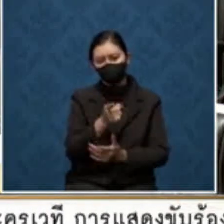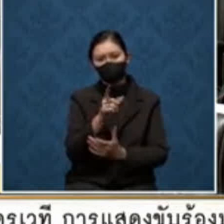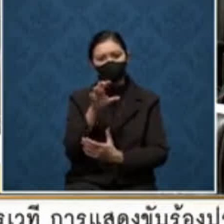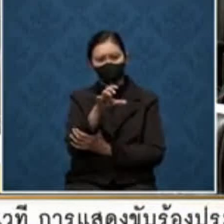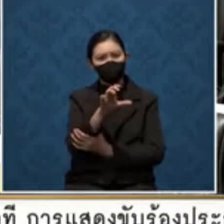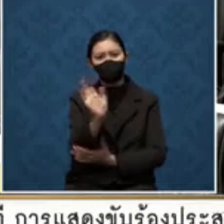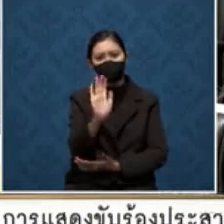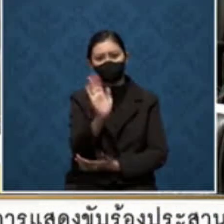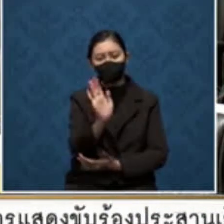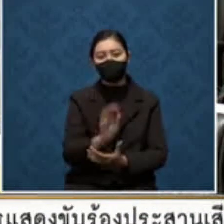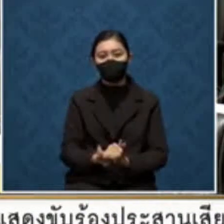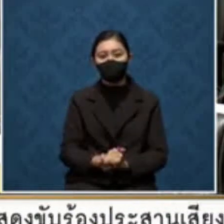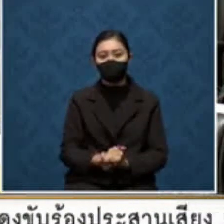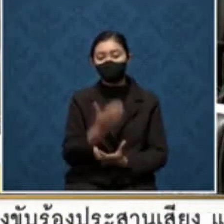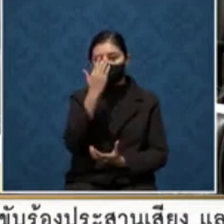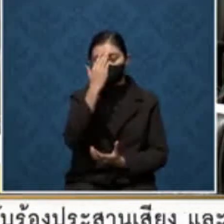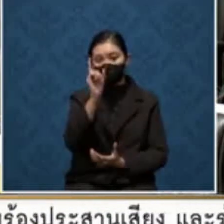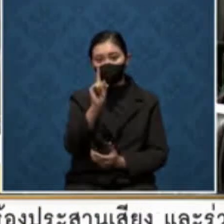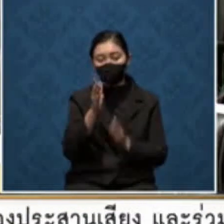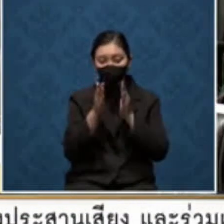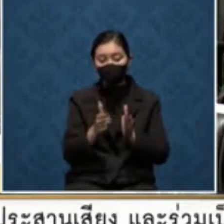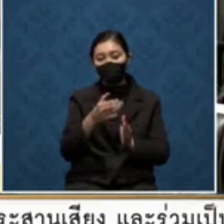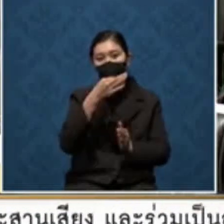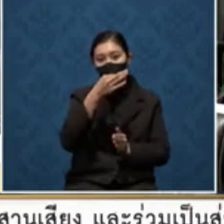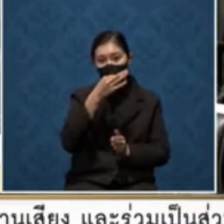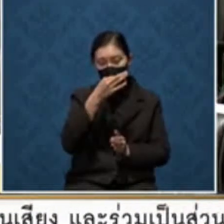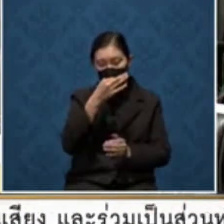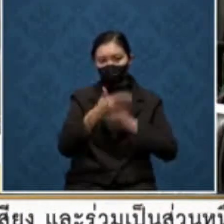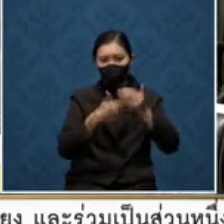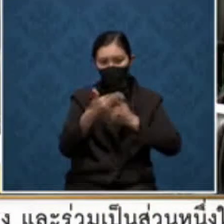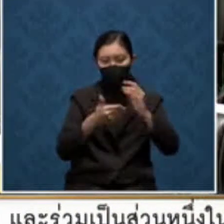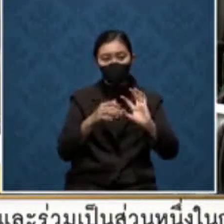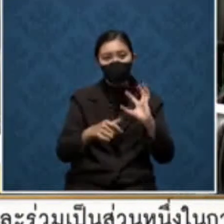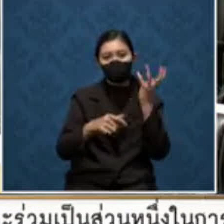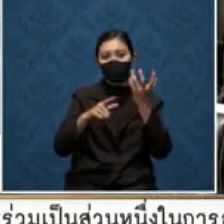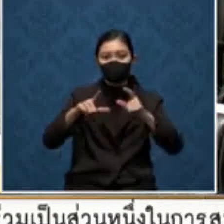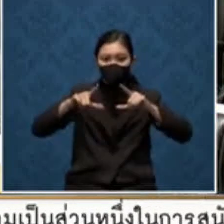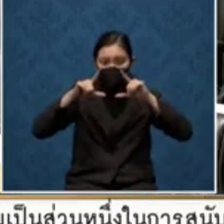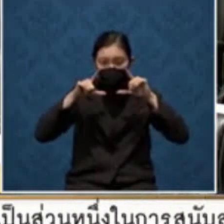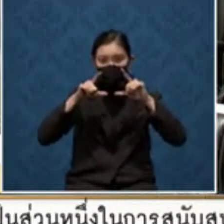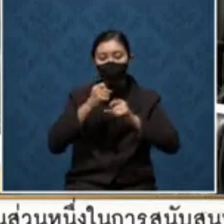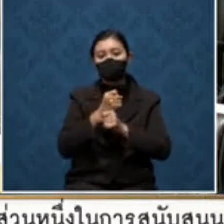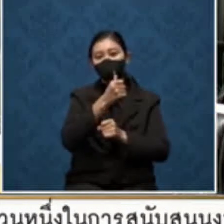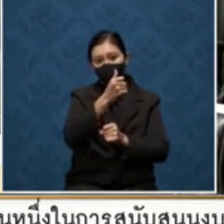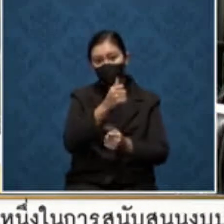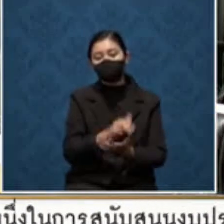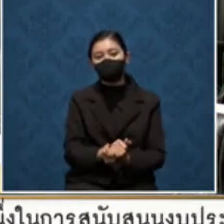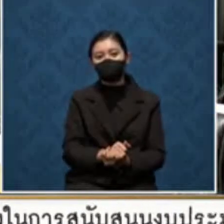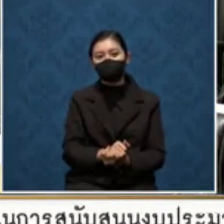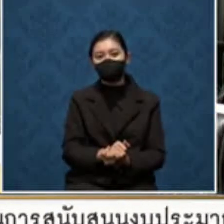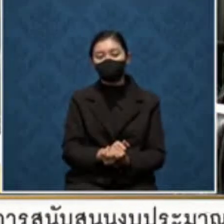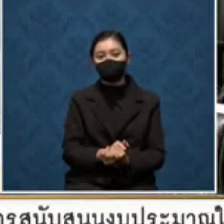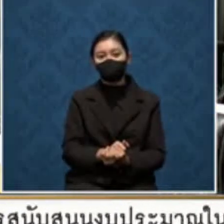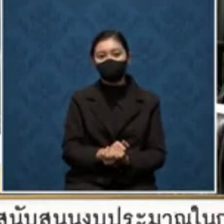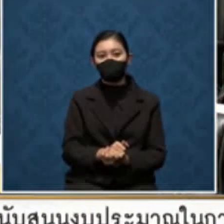ทหนึ่งวาศักยภาพขผประกอบการไทยที่ไปในระดับโลกแล้วถ้ามาจากกฎกระซวงที่วิธคิดอาจะมาจาก